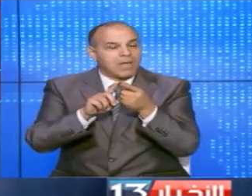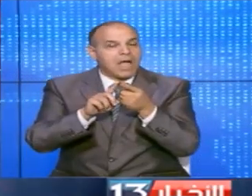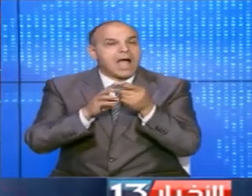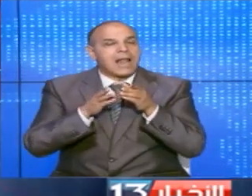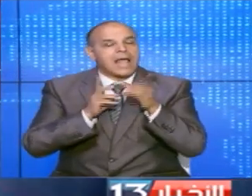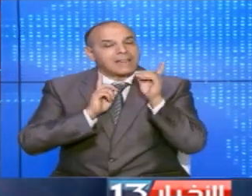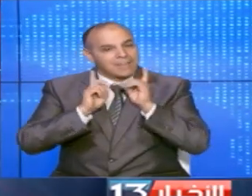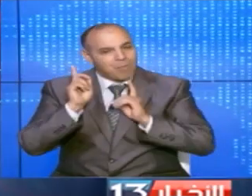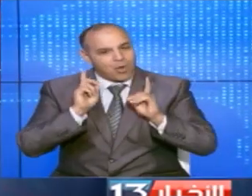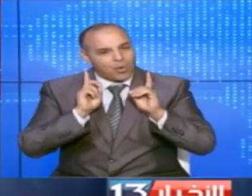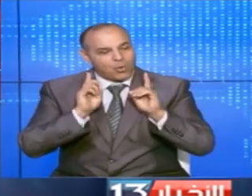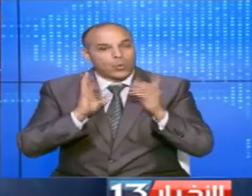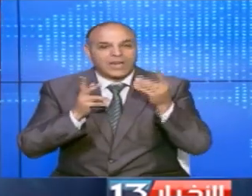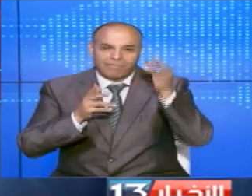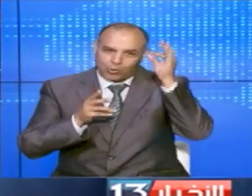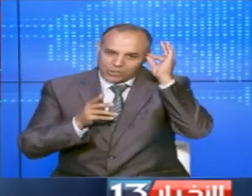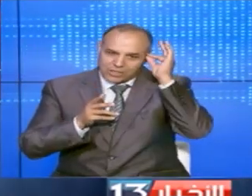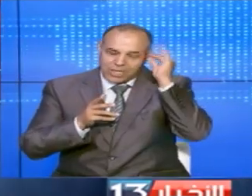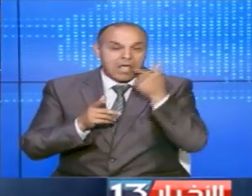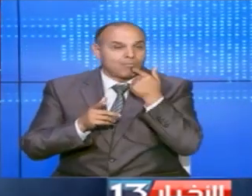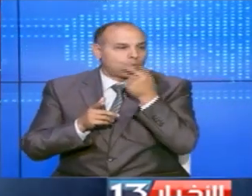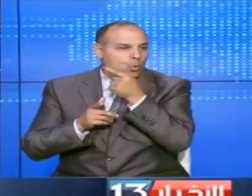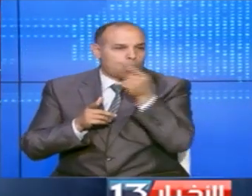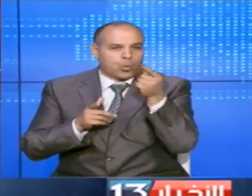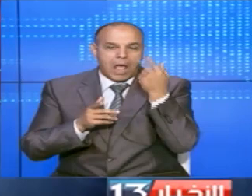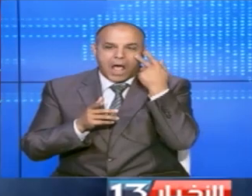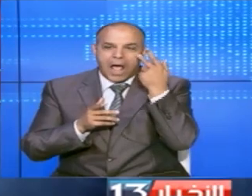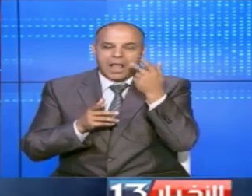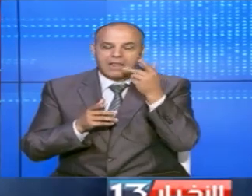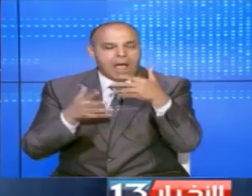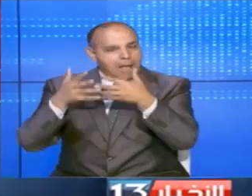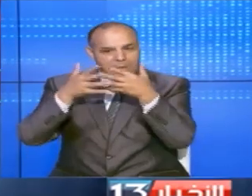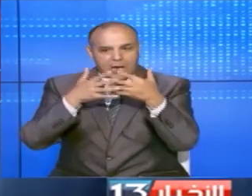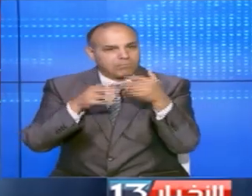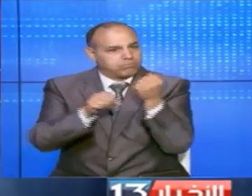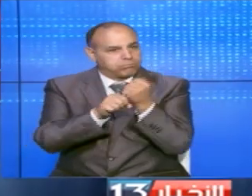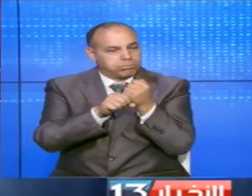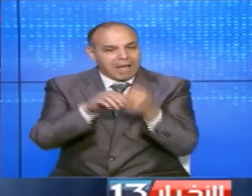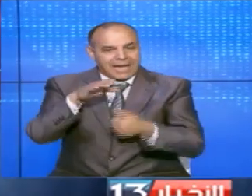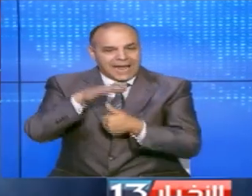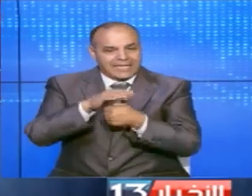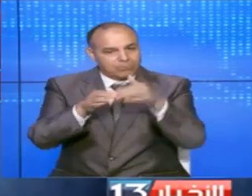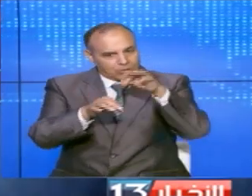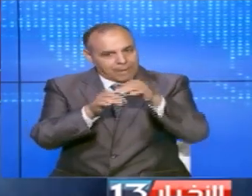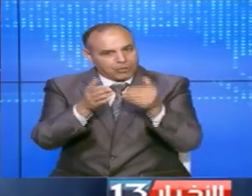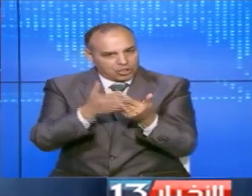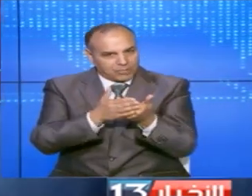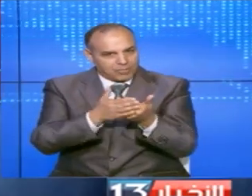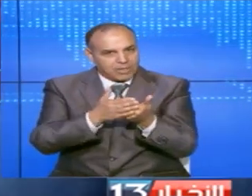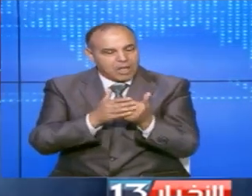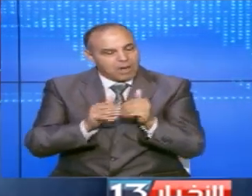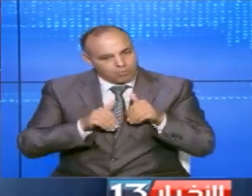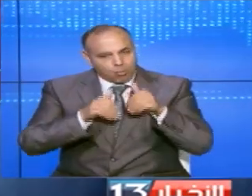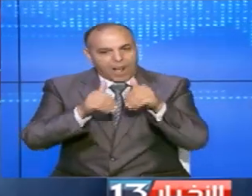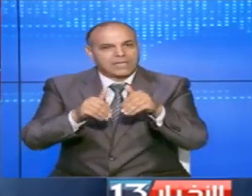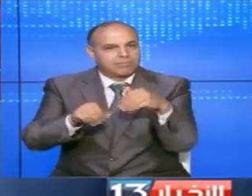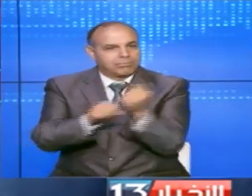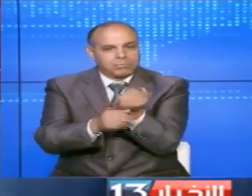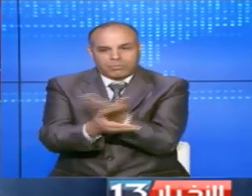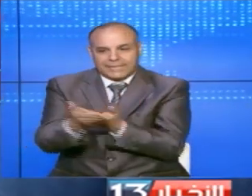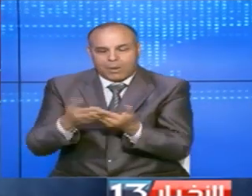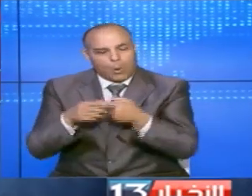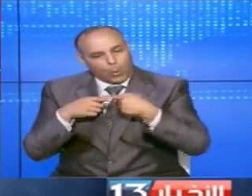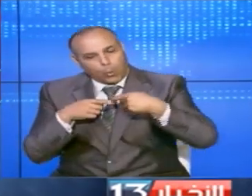الديمقراطيه في تونس معربا عن تطلع بلاده الى العمل مع الرئيس المنتخب في مواصله للتعاون